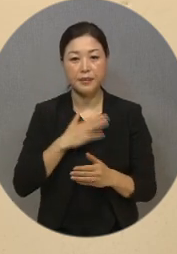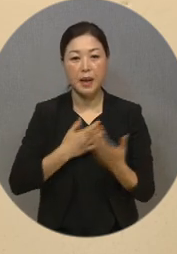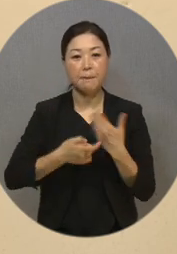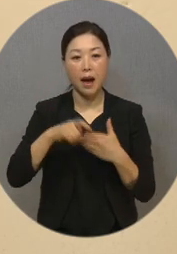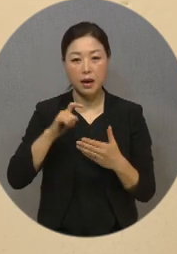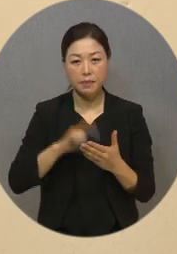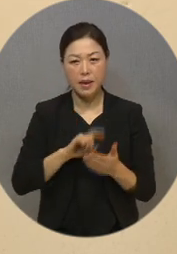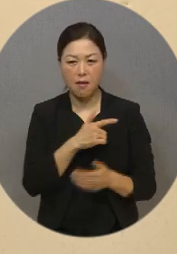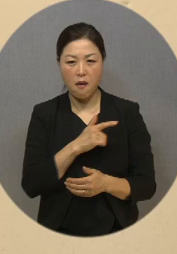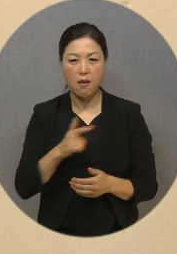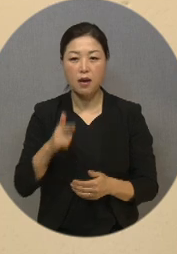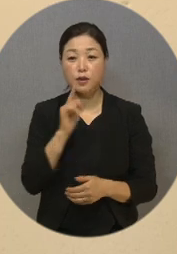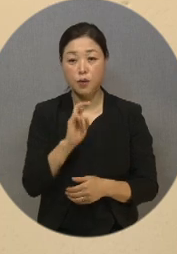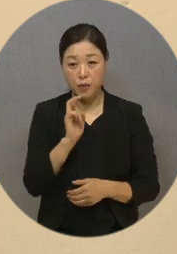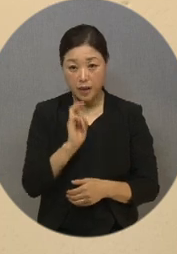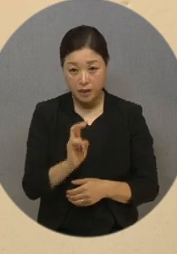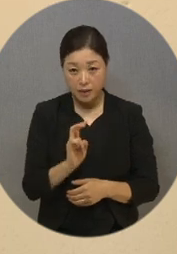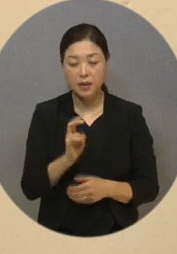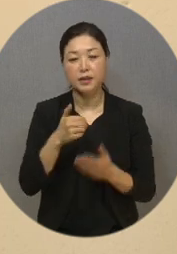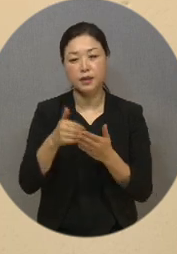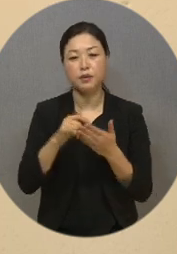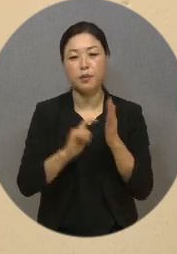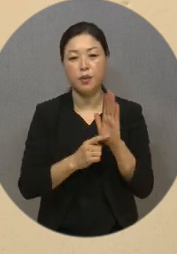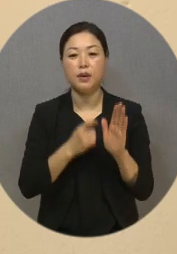노래로 표현하고 싶다는 생각을 가지고